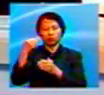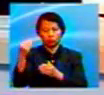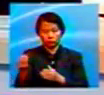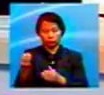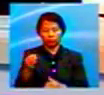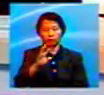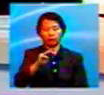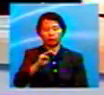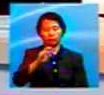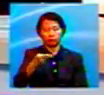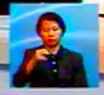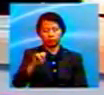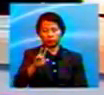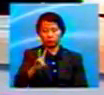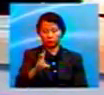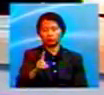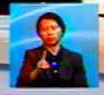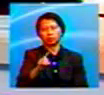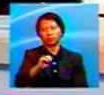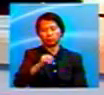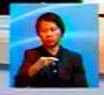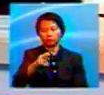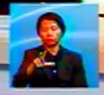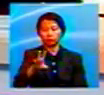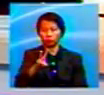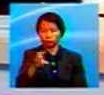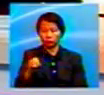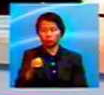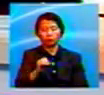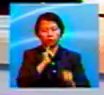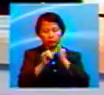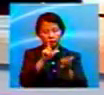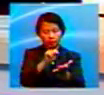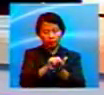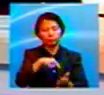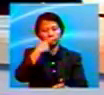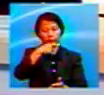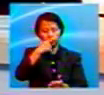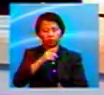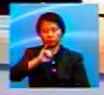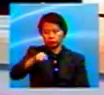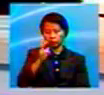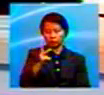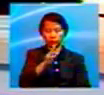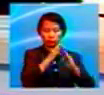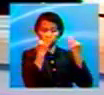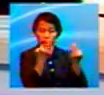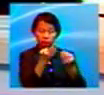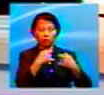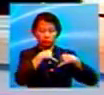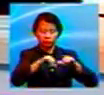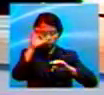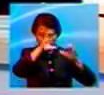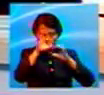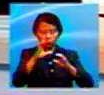khas MH370, Dato' Hamzah Zainuddin dalam sidang media khas di Ibu Negara juga berkata jawatankuasa waris penumpang sedang